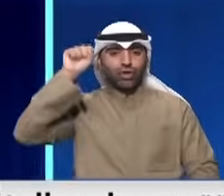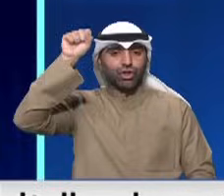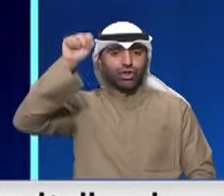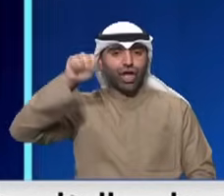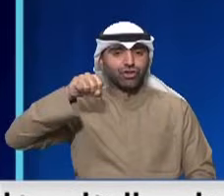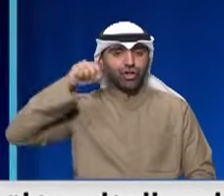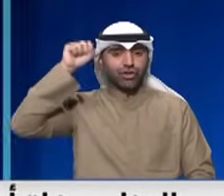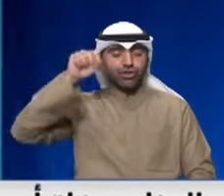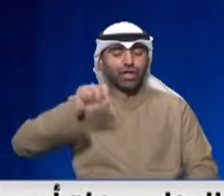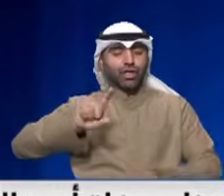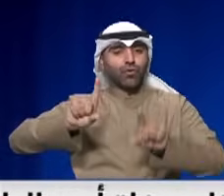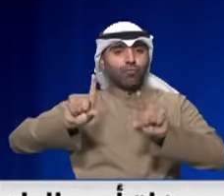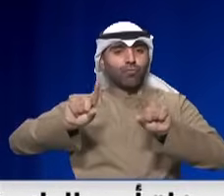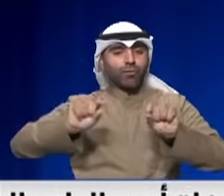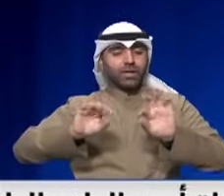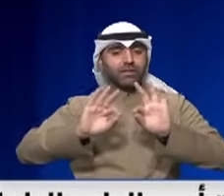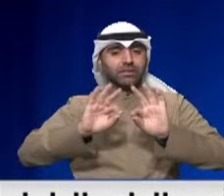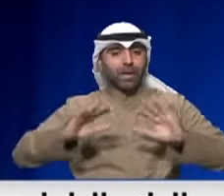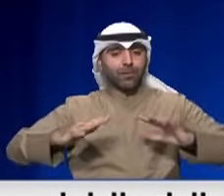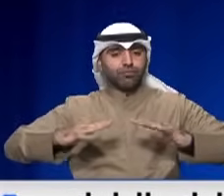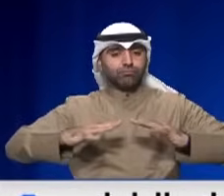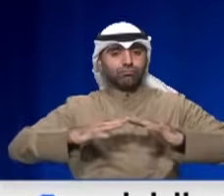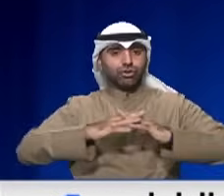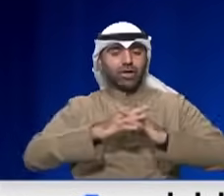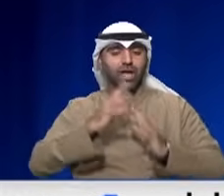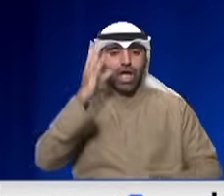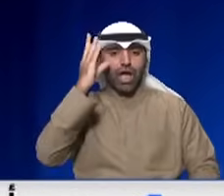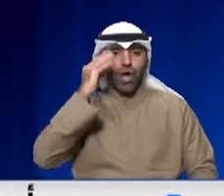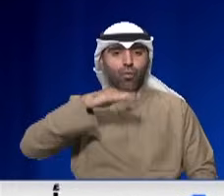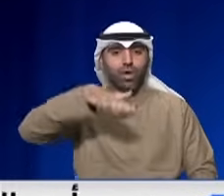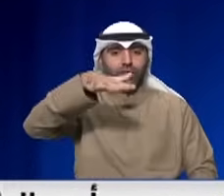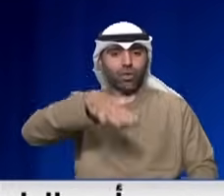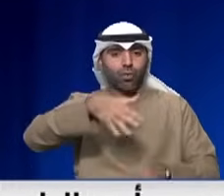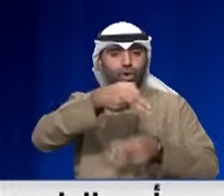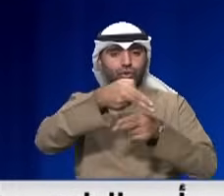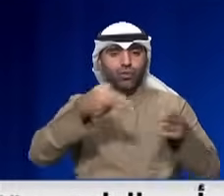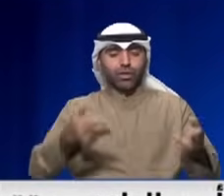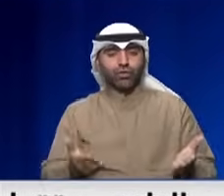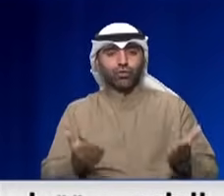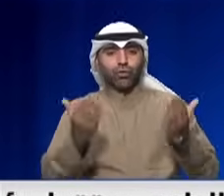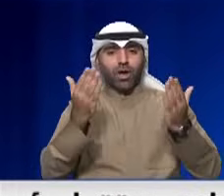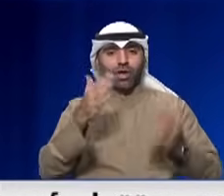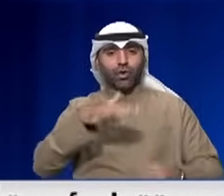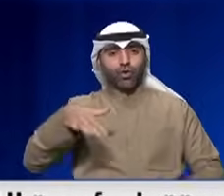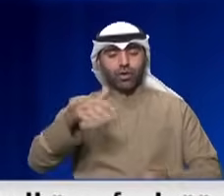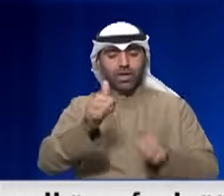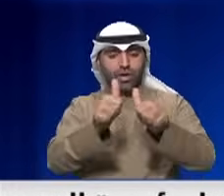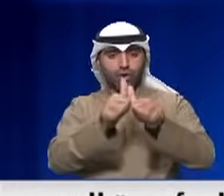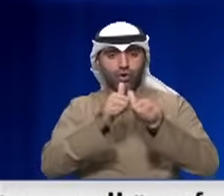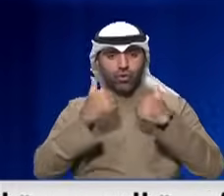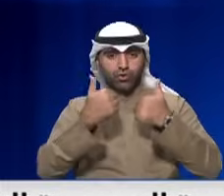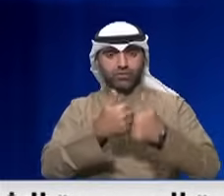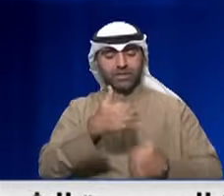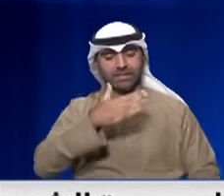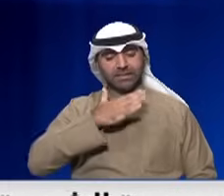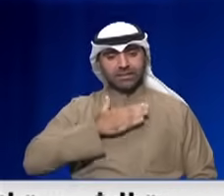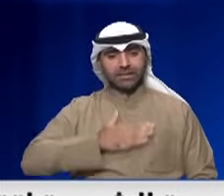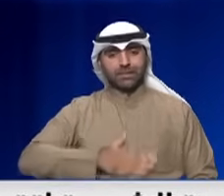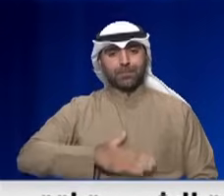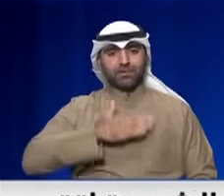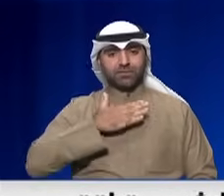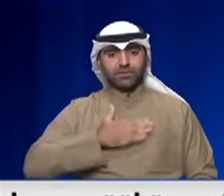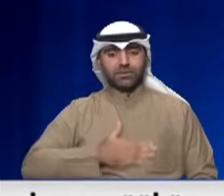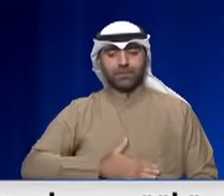متمنيا فخامته لسموه رعاه الله والشعب الكويتي جميل الصبري وحسن العزاء هذا وقد